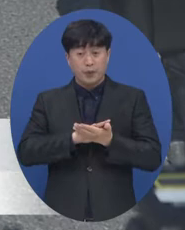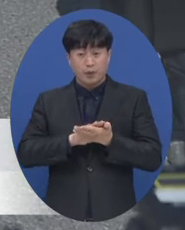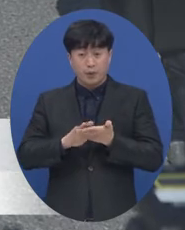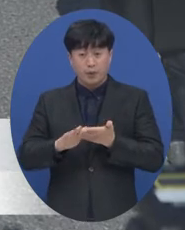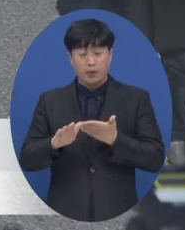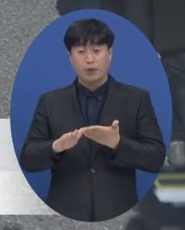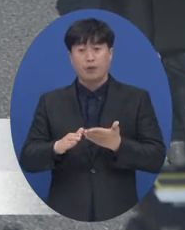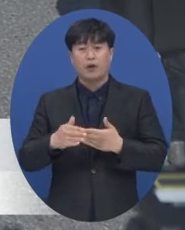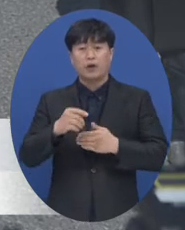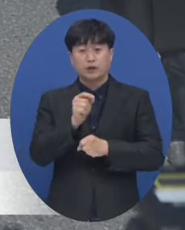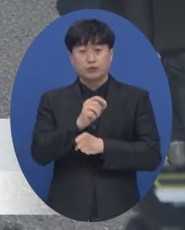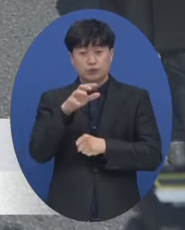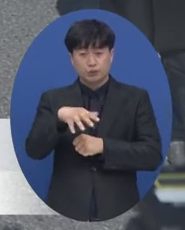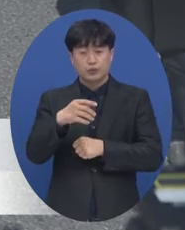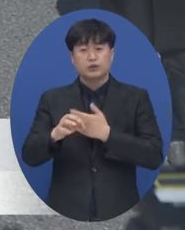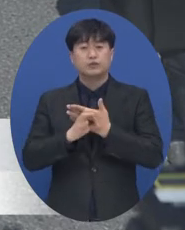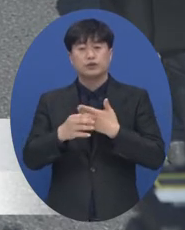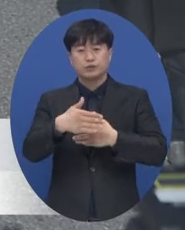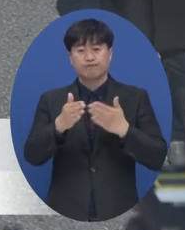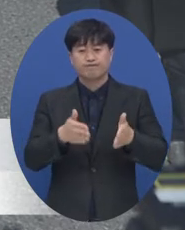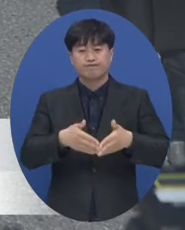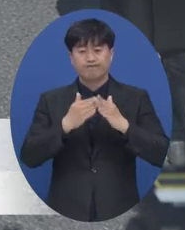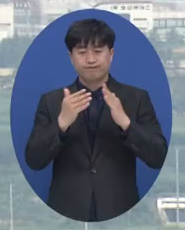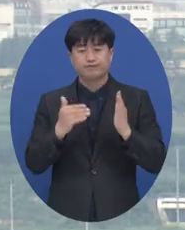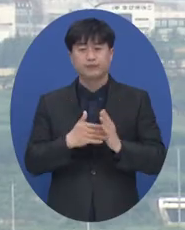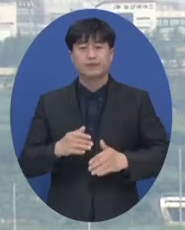설치했습니다 김태일 기자가 취재했습니다